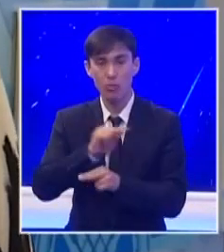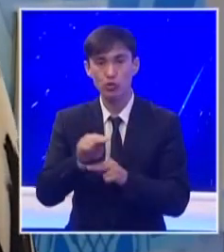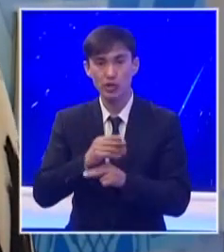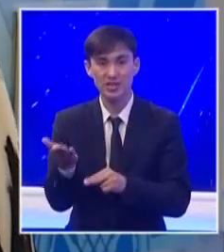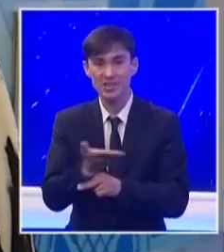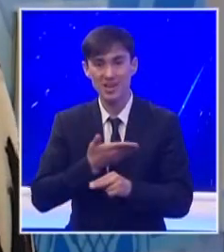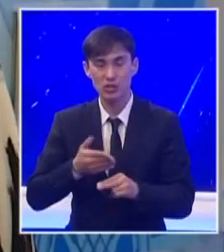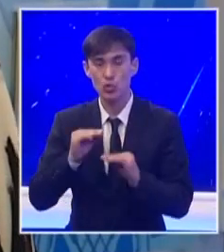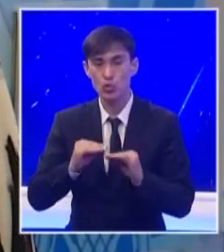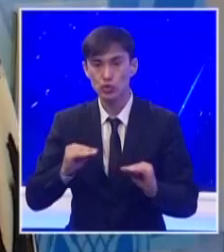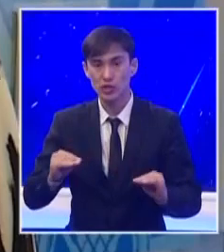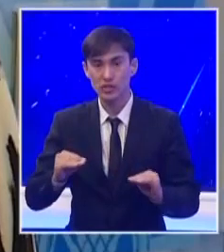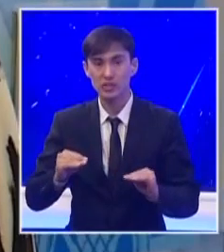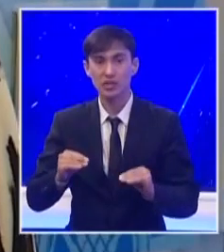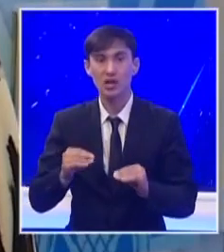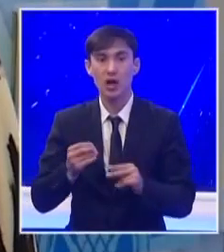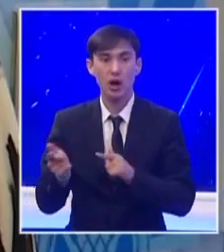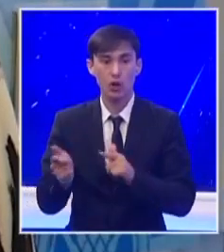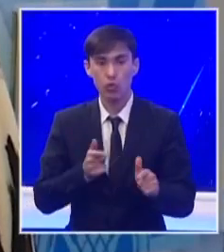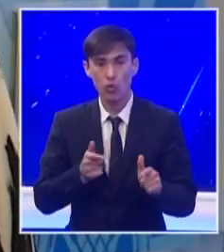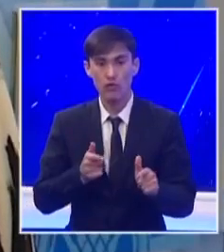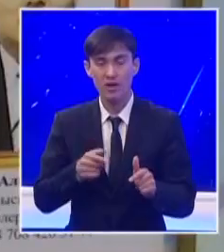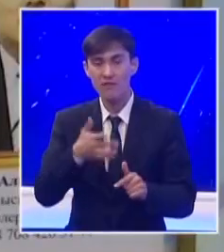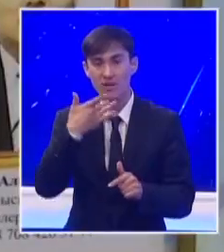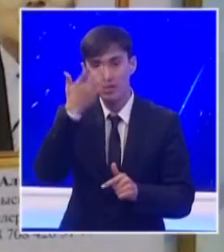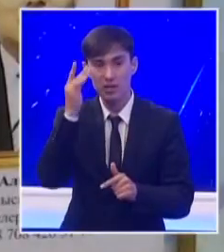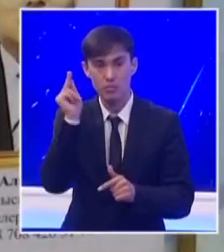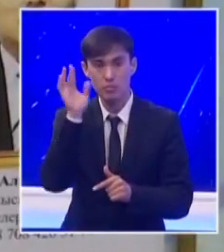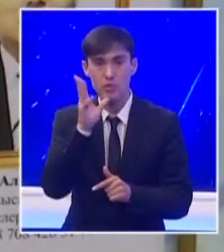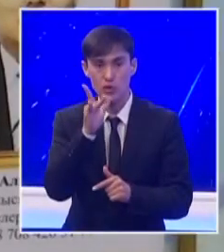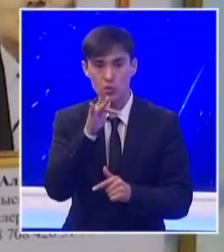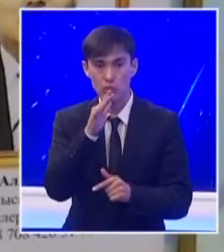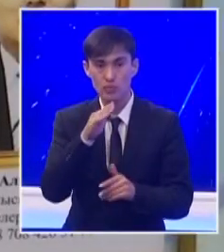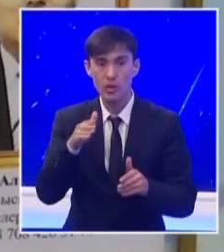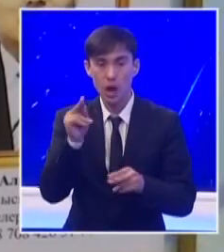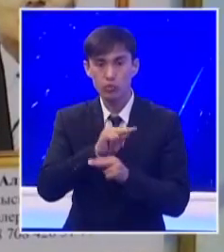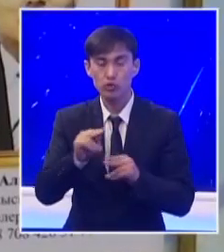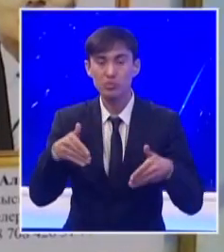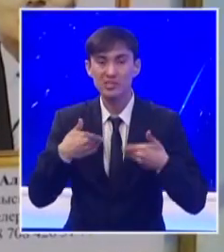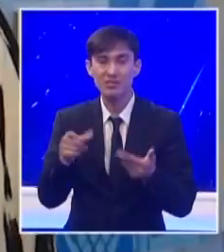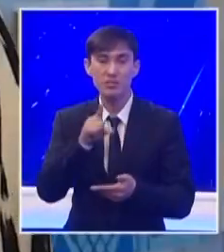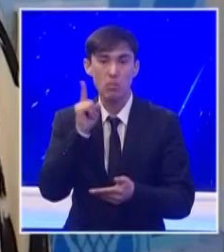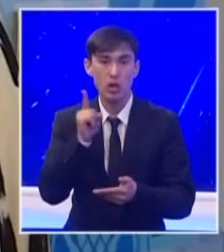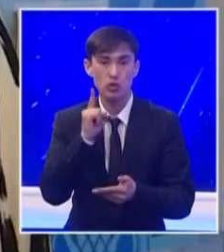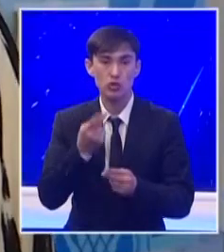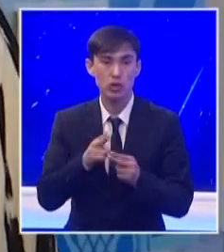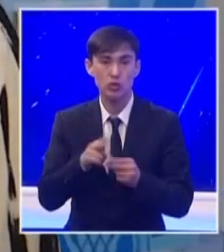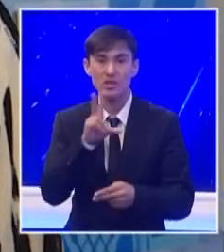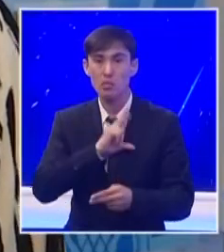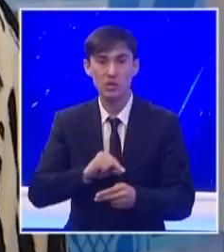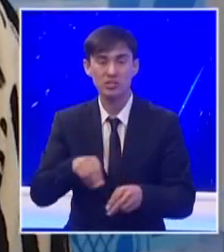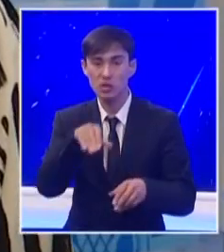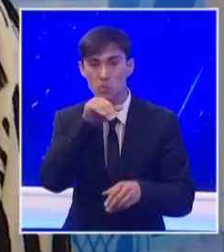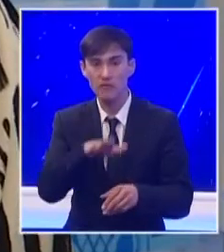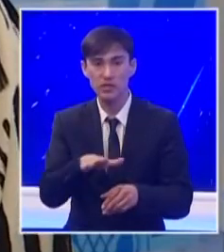наших учащихся. Мы готовы в летний период обучить именно представителей молодежи, которые не получили